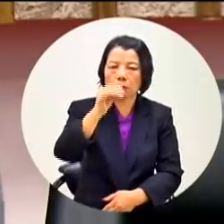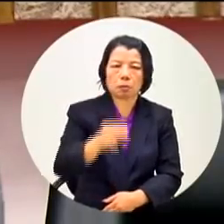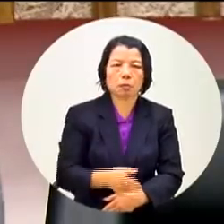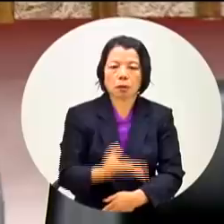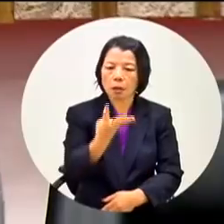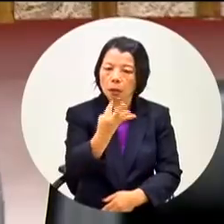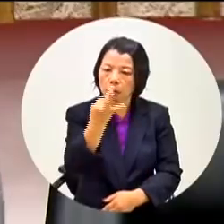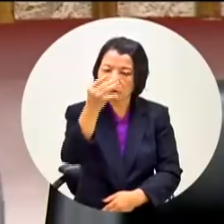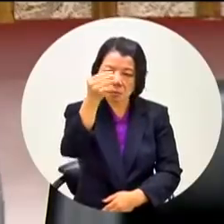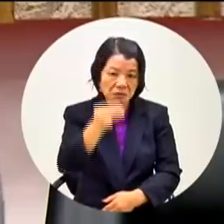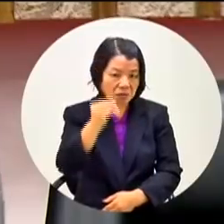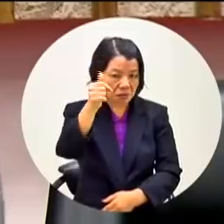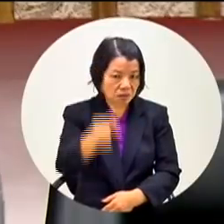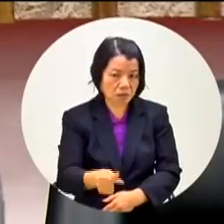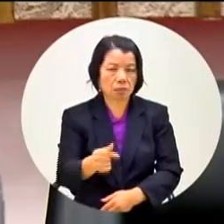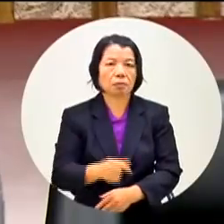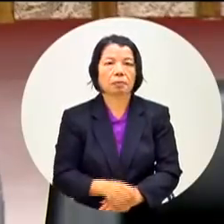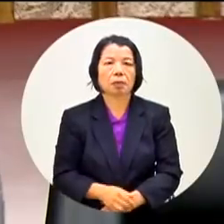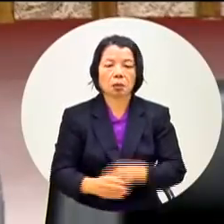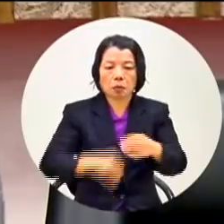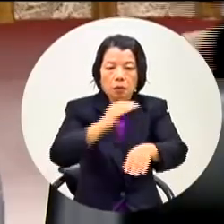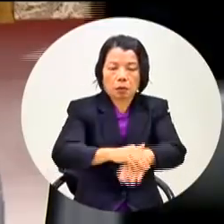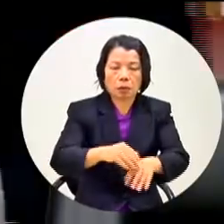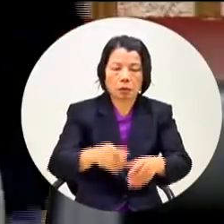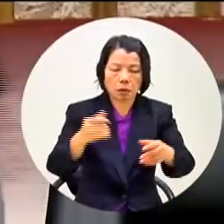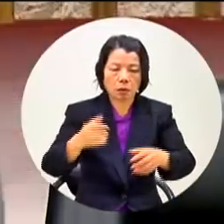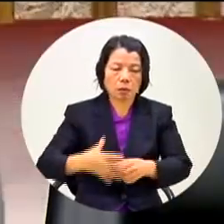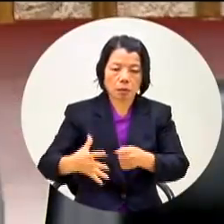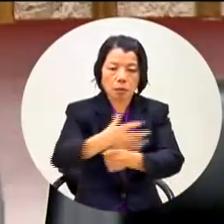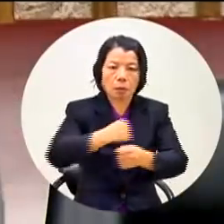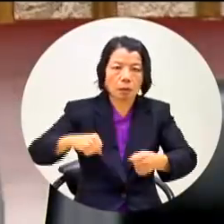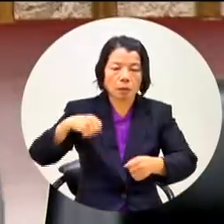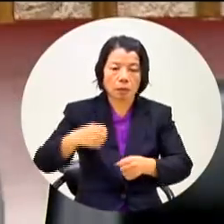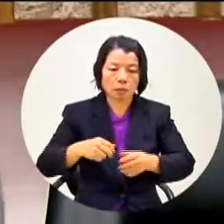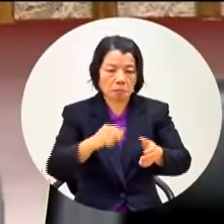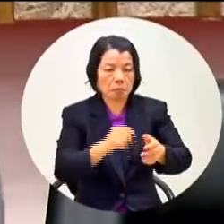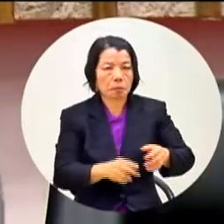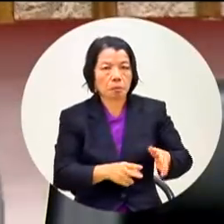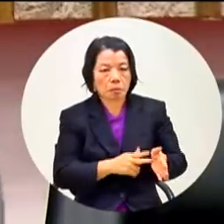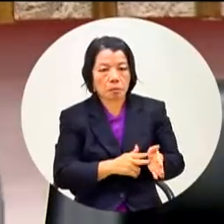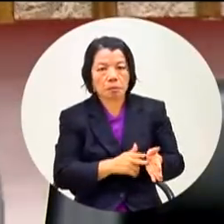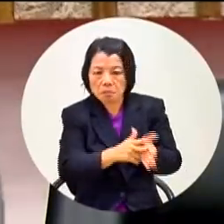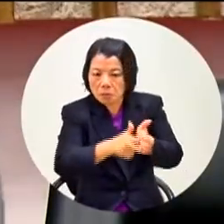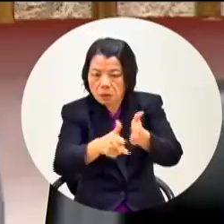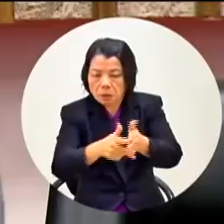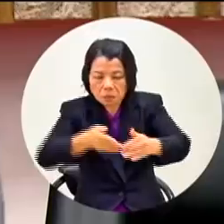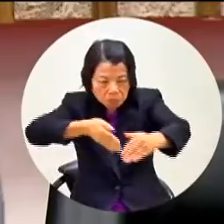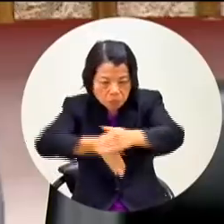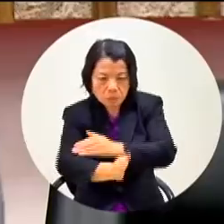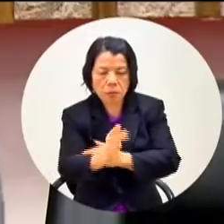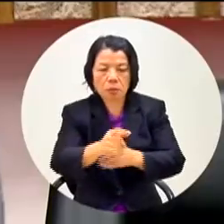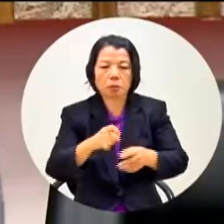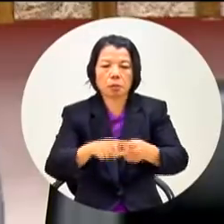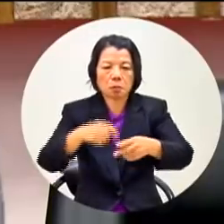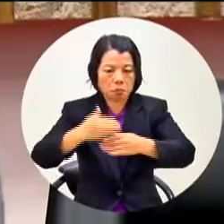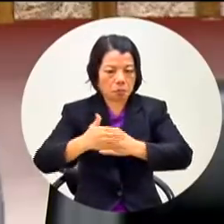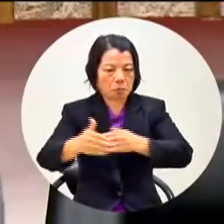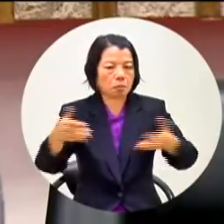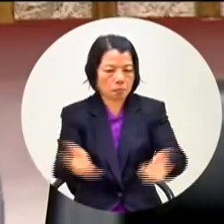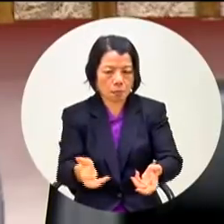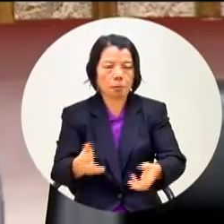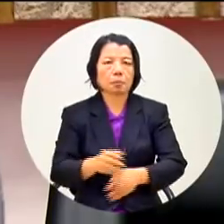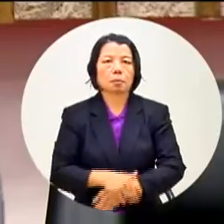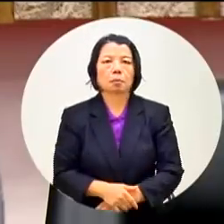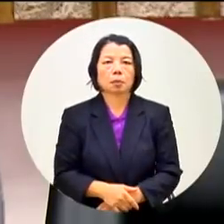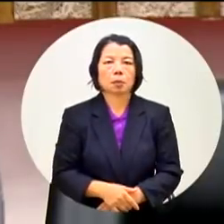的台湾铁路地下化哈，台铁铁路地下化的工程哈。那我想这个部分呢，当然得到很多数的一些市民